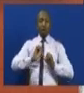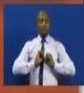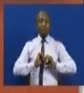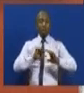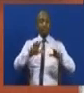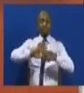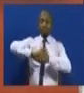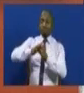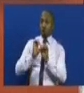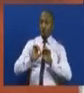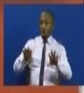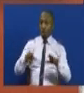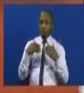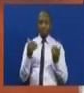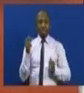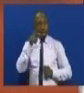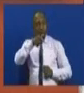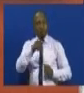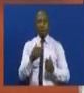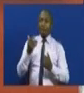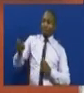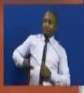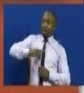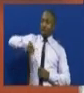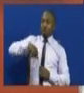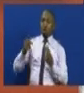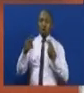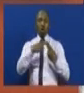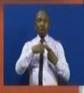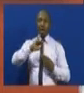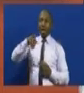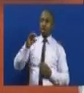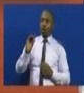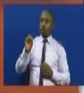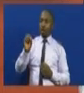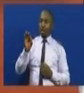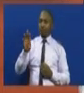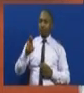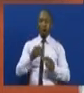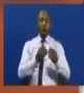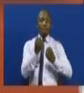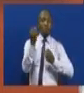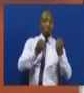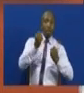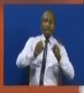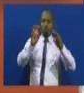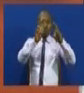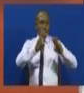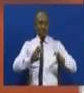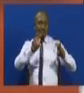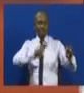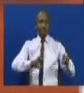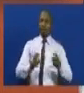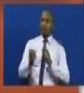maambukizi ya virusi vya corona. Kuzungumzia hayo, mgeni wetu ni Dr. Joseph Otieno ambaye ni mkurugenzi wa utafiti wa dawa